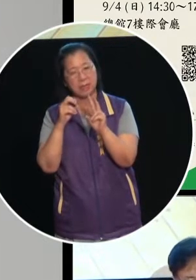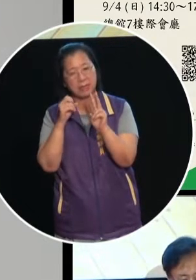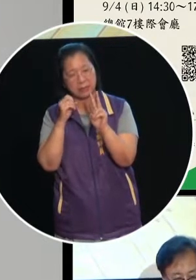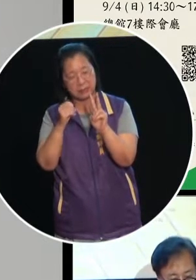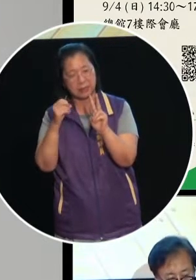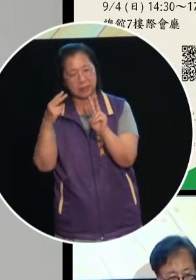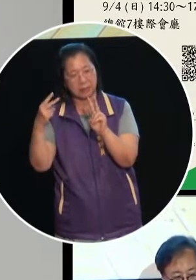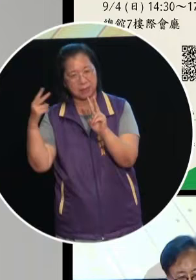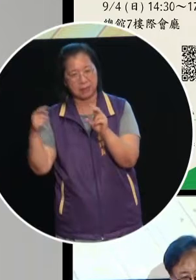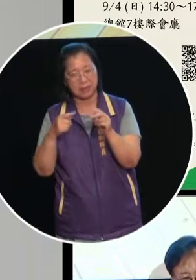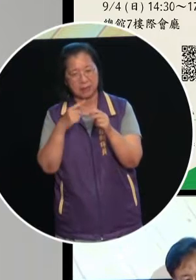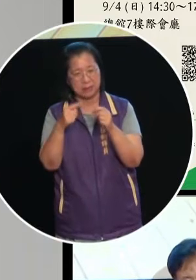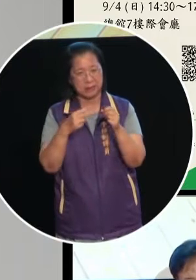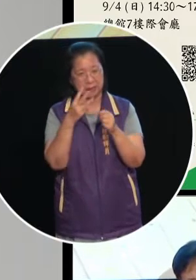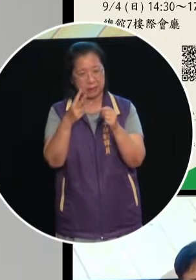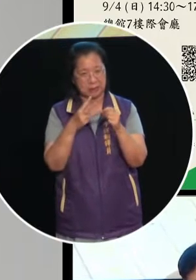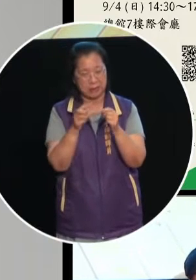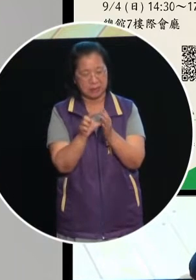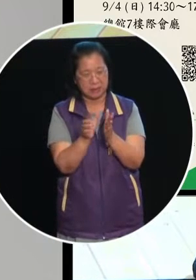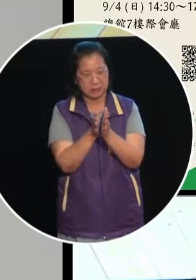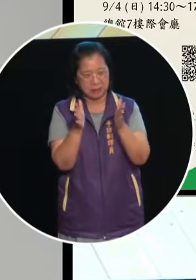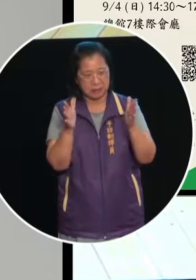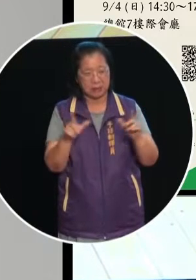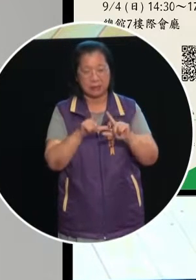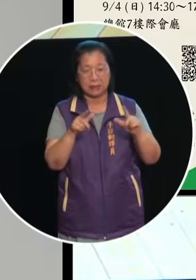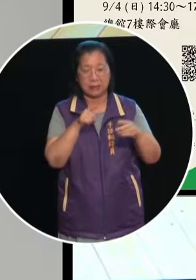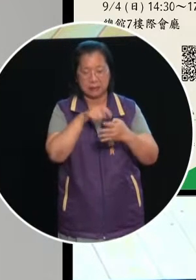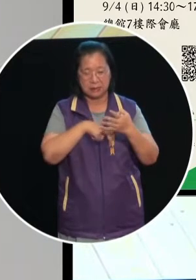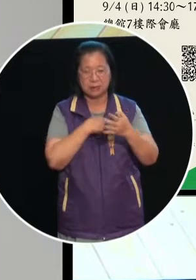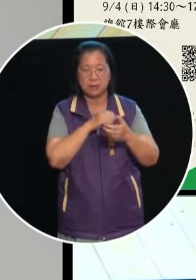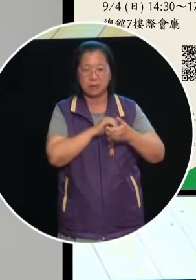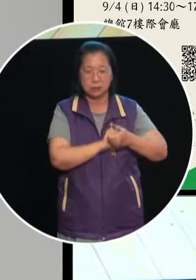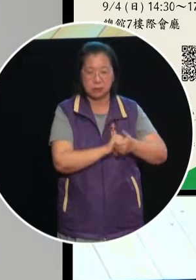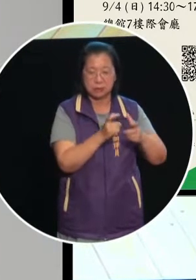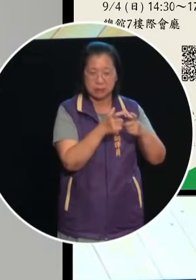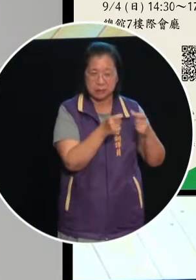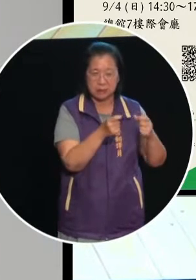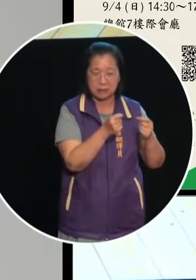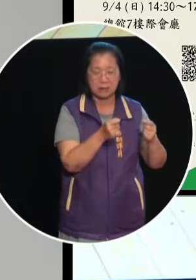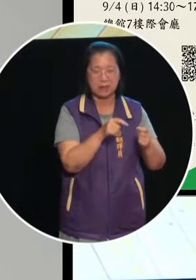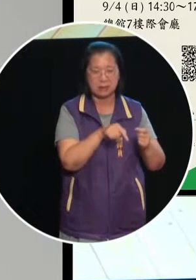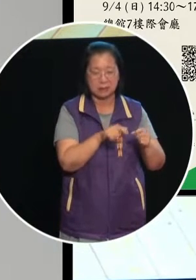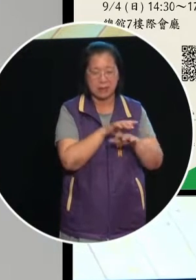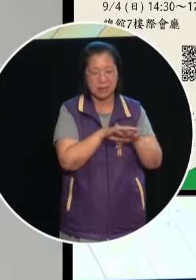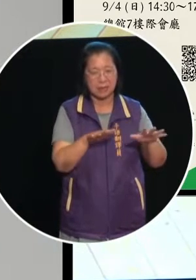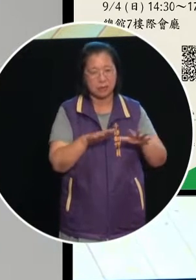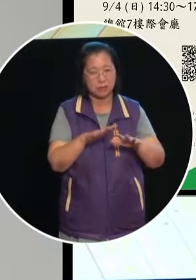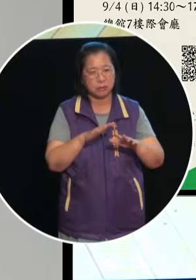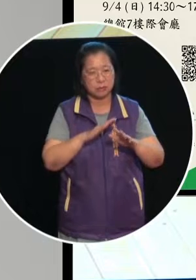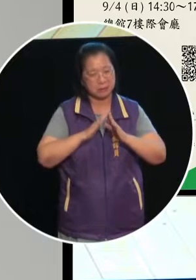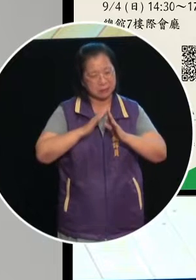的三个大事，几乎都决定了我们日本政府的安全战略。